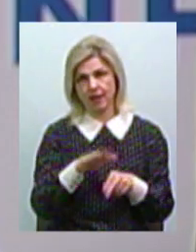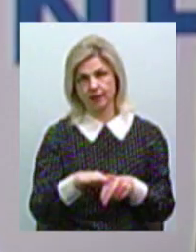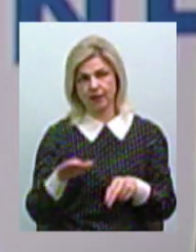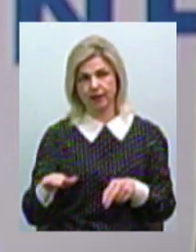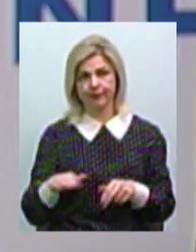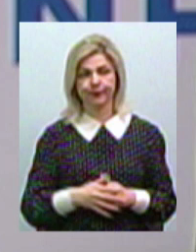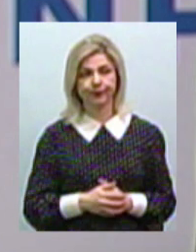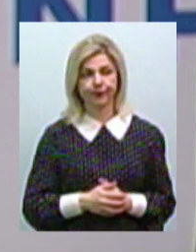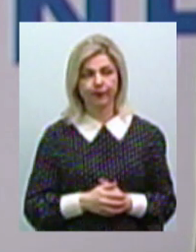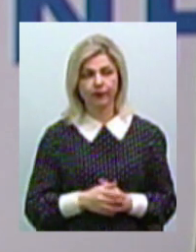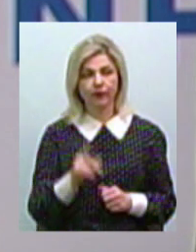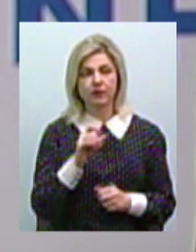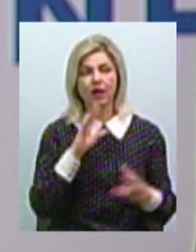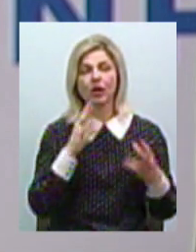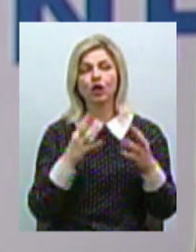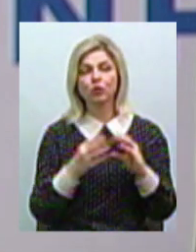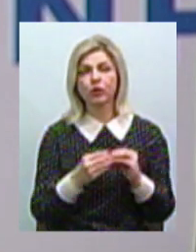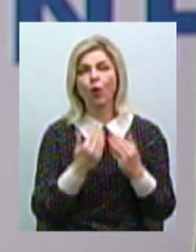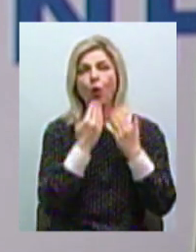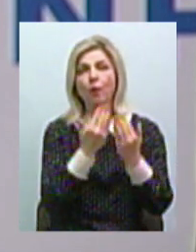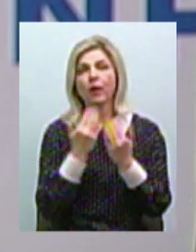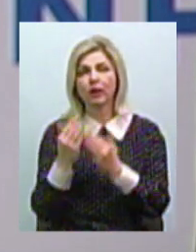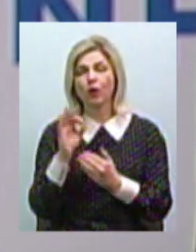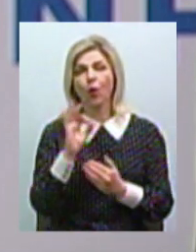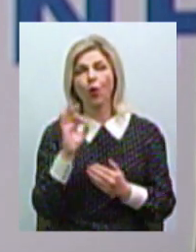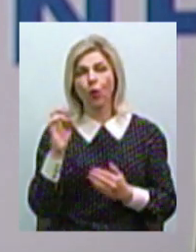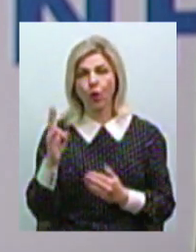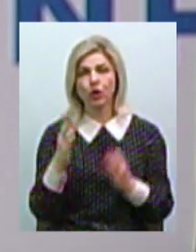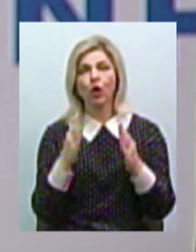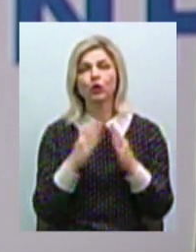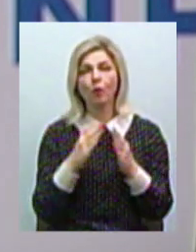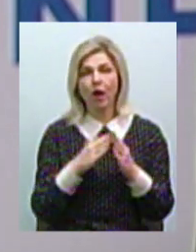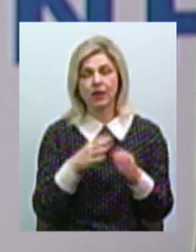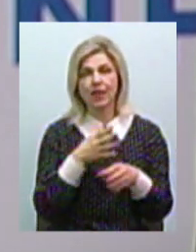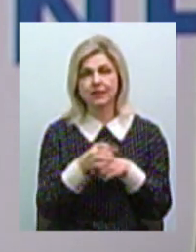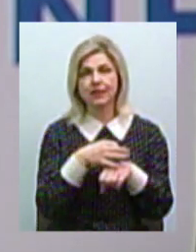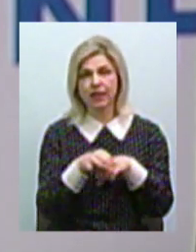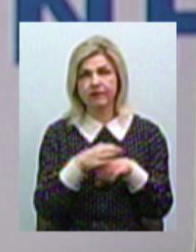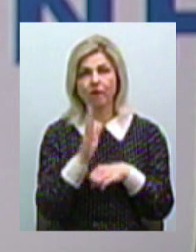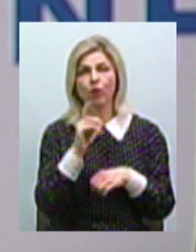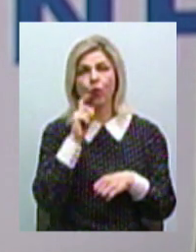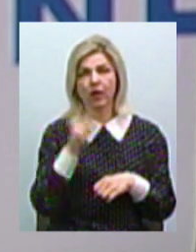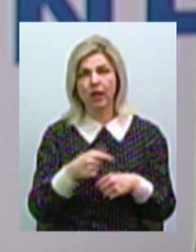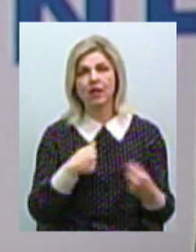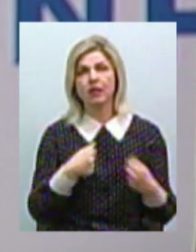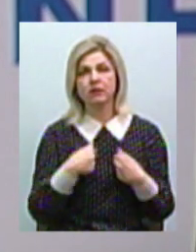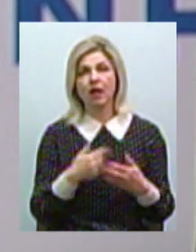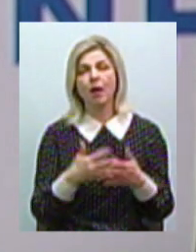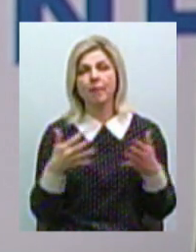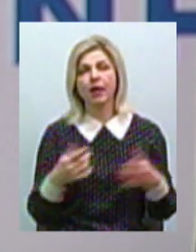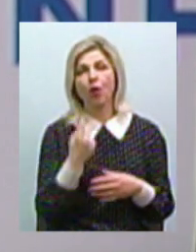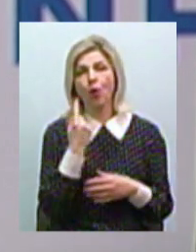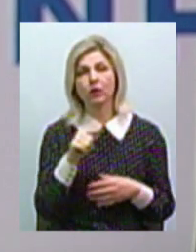результатами опитування про ООН, від фізичного домашнього насильства в Україні страждає більше